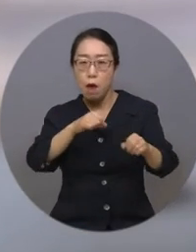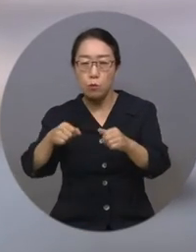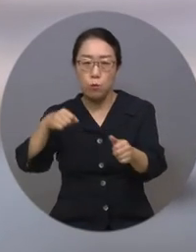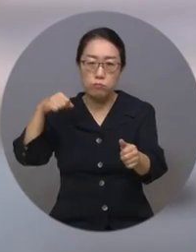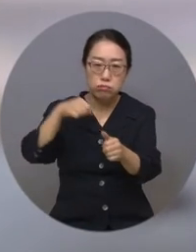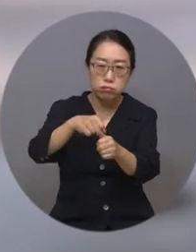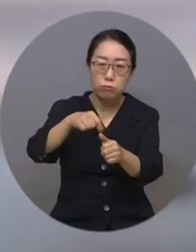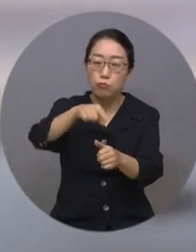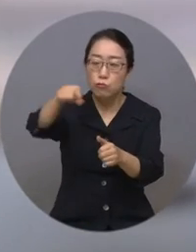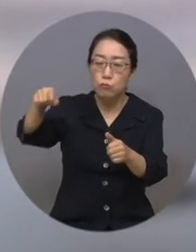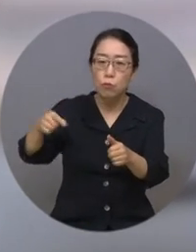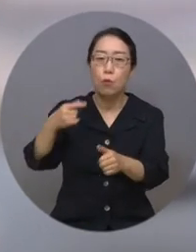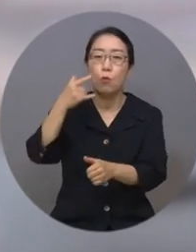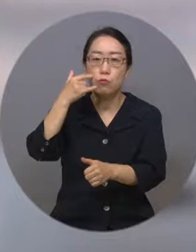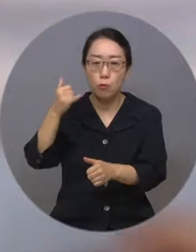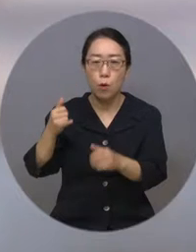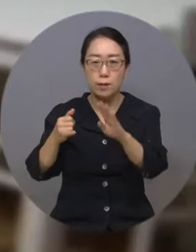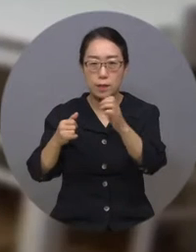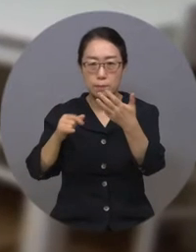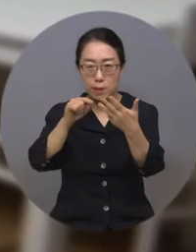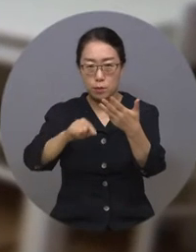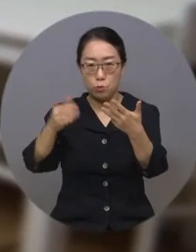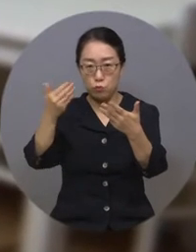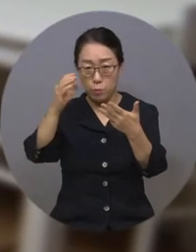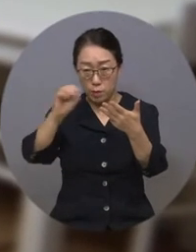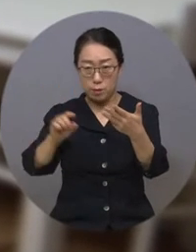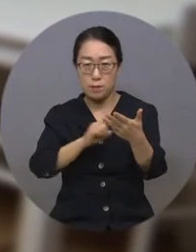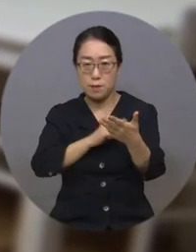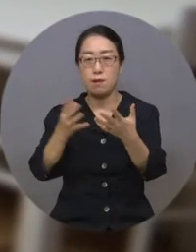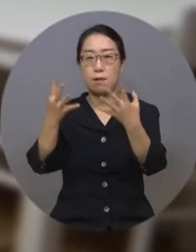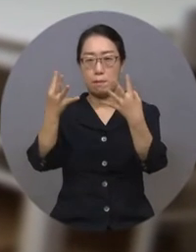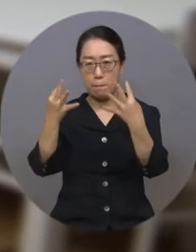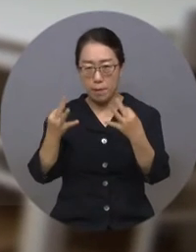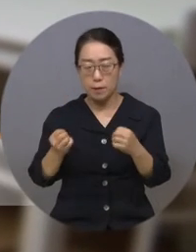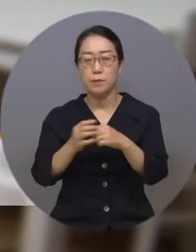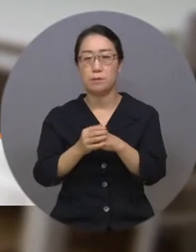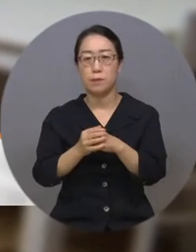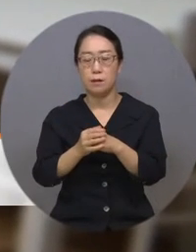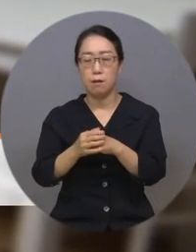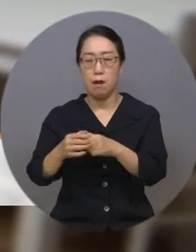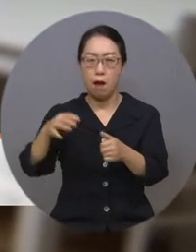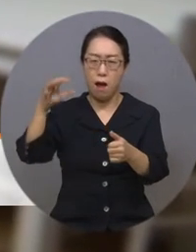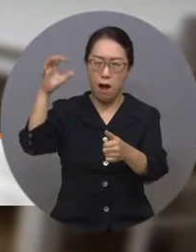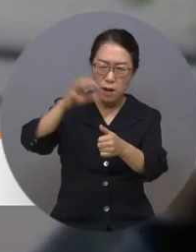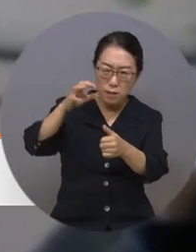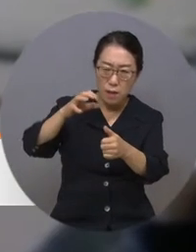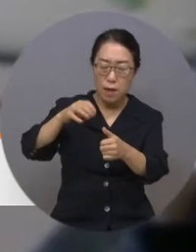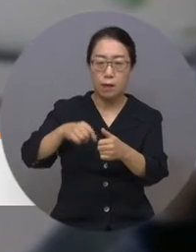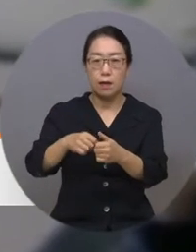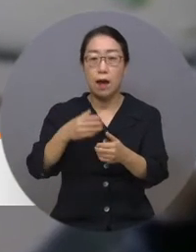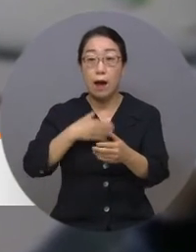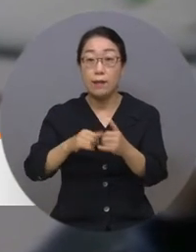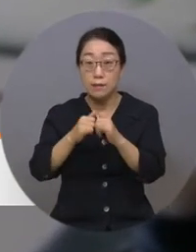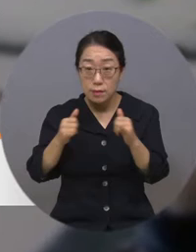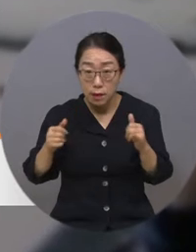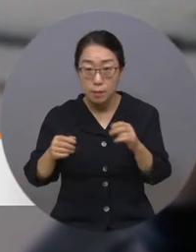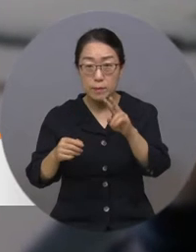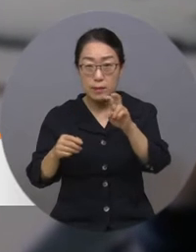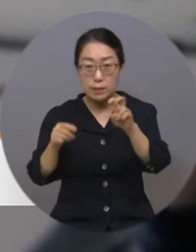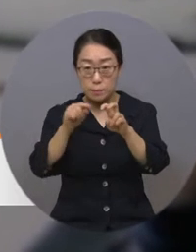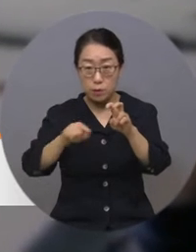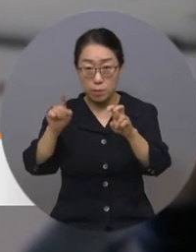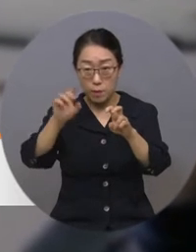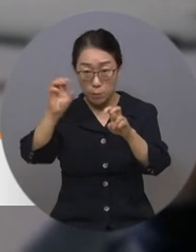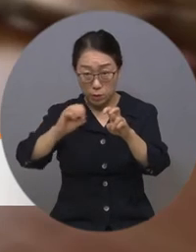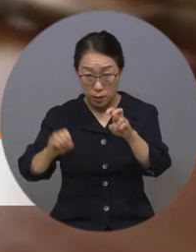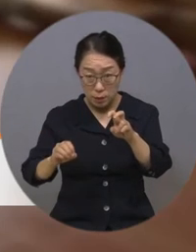부모가 48.9% 로 가장 높았습니다 확대 행위자는 지인이 20.1% 로 가장